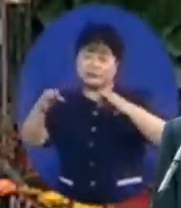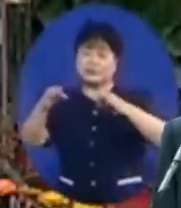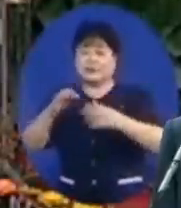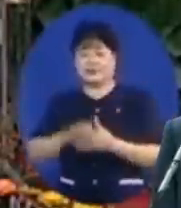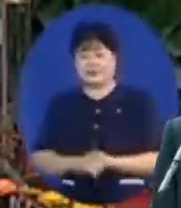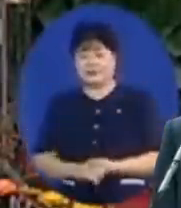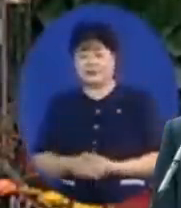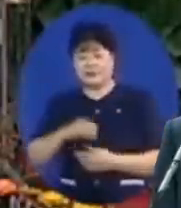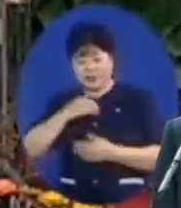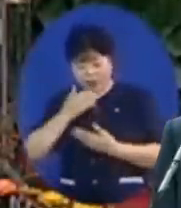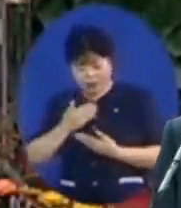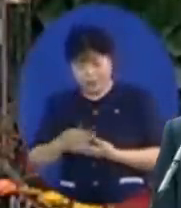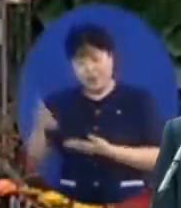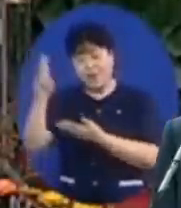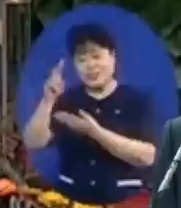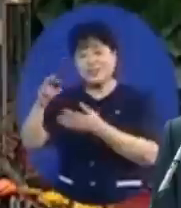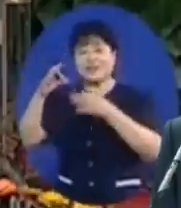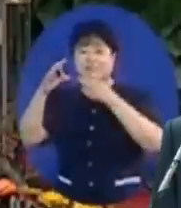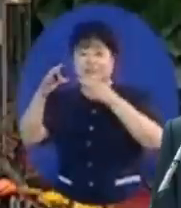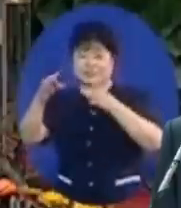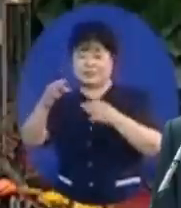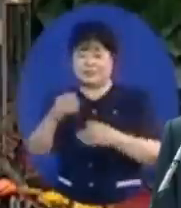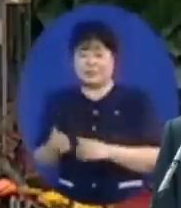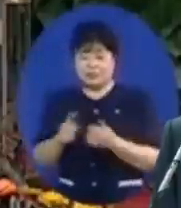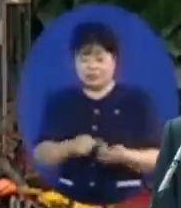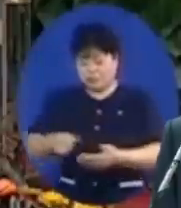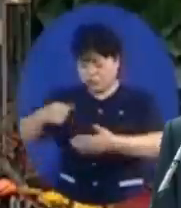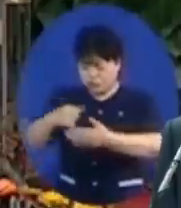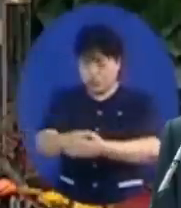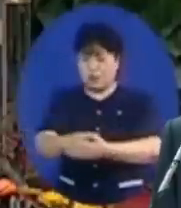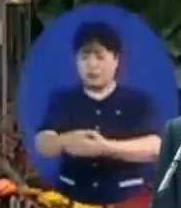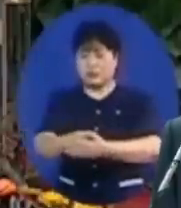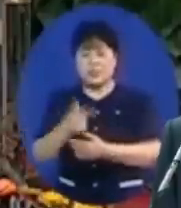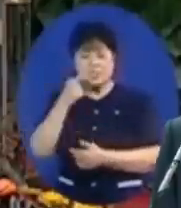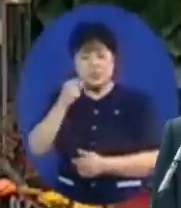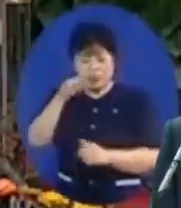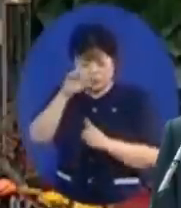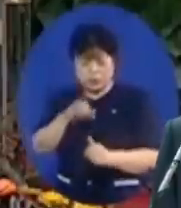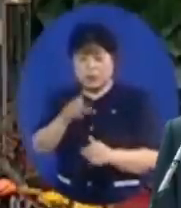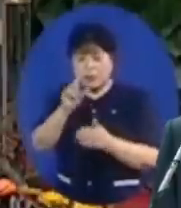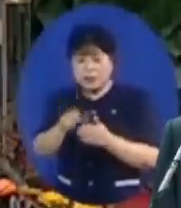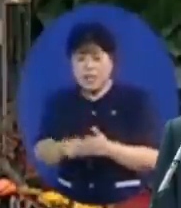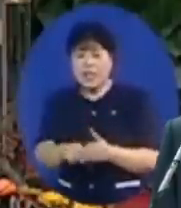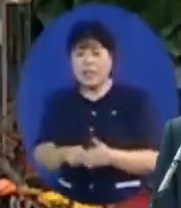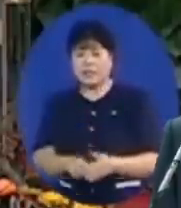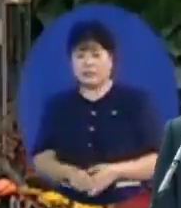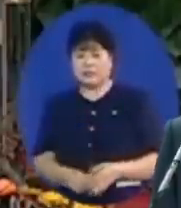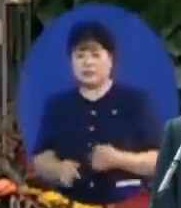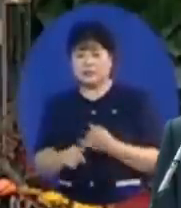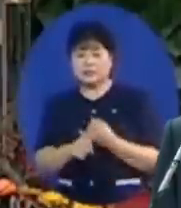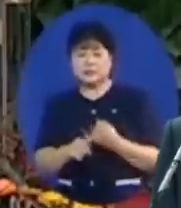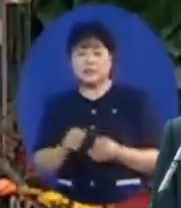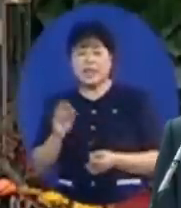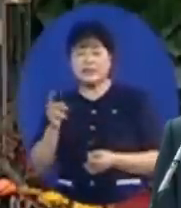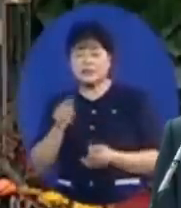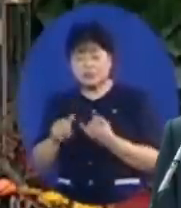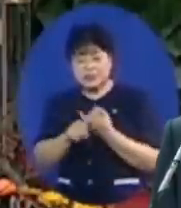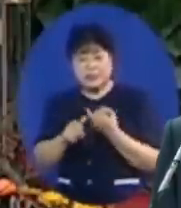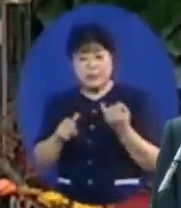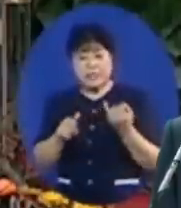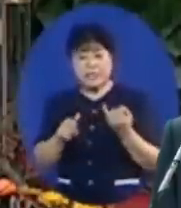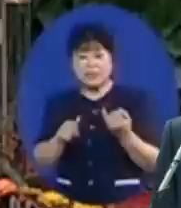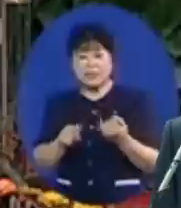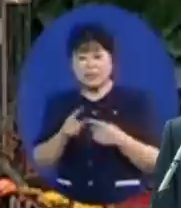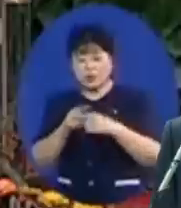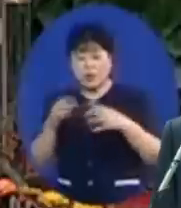은혜에 감격하던 노래인 것입니다. 죽으면 죽으리라는 일제시대 복음을 증가하던 안희숙 사모님은 교회 집회 때마다